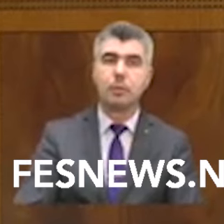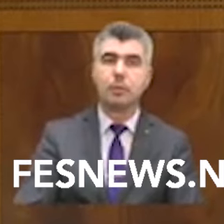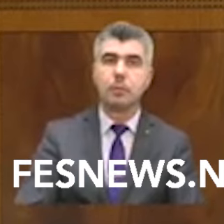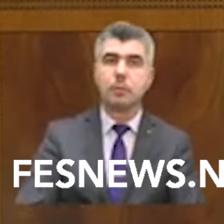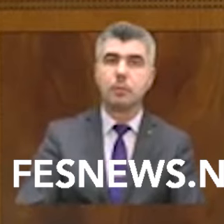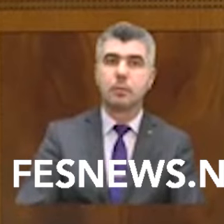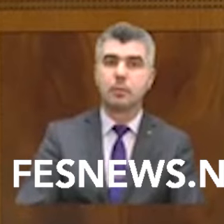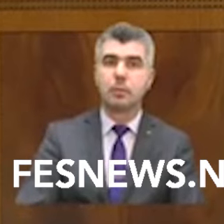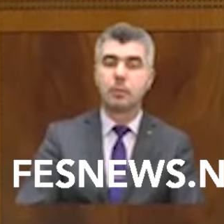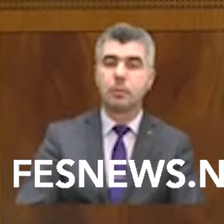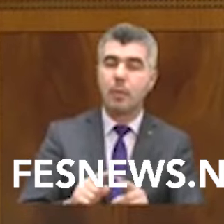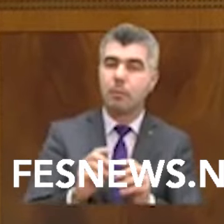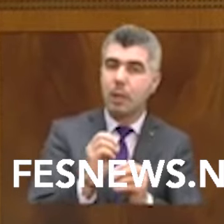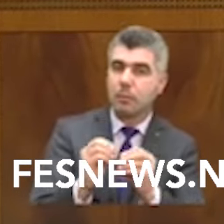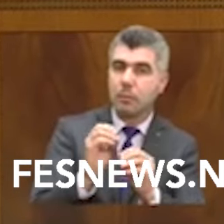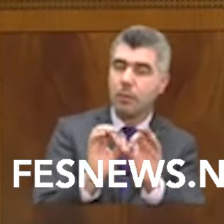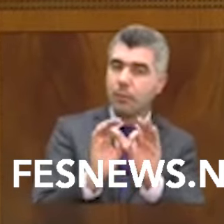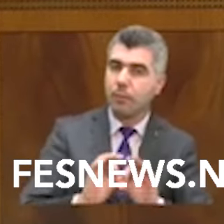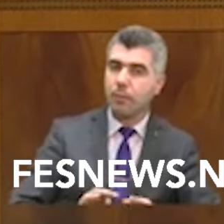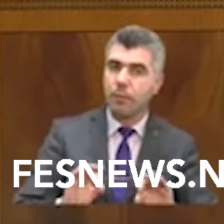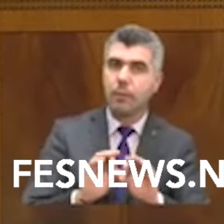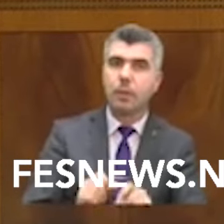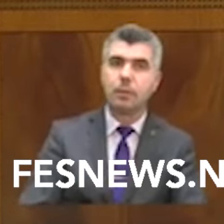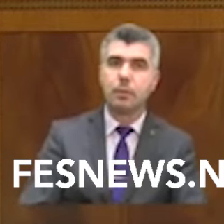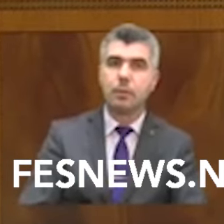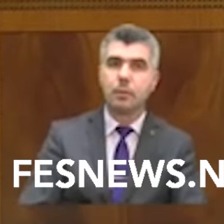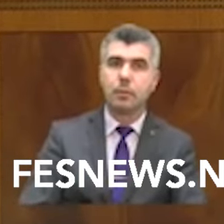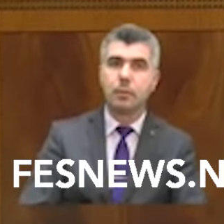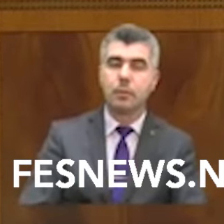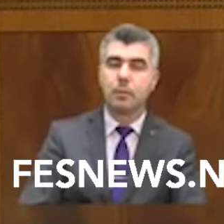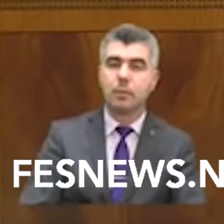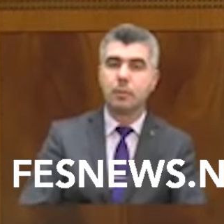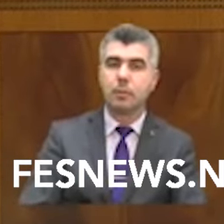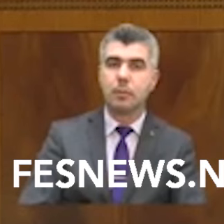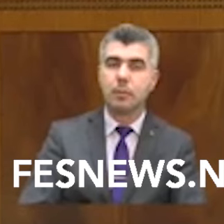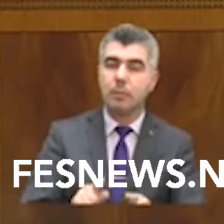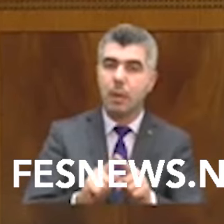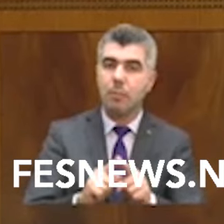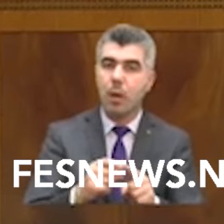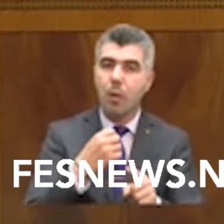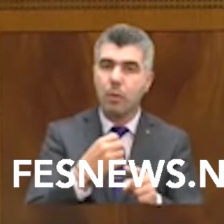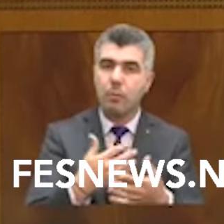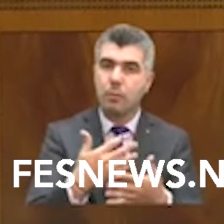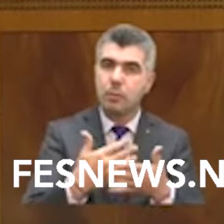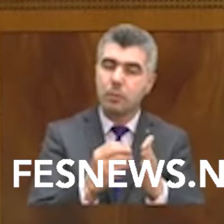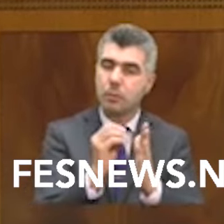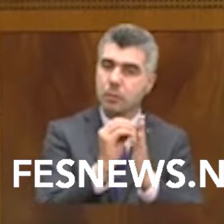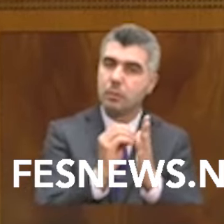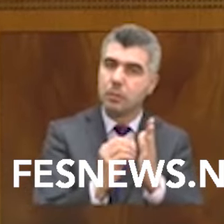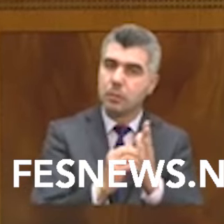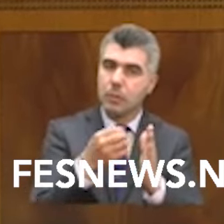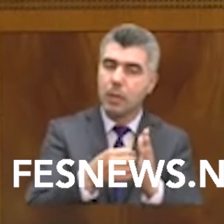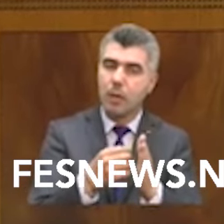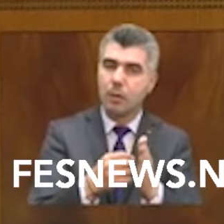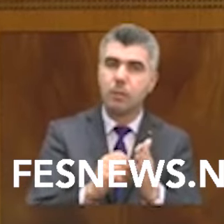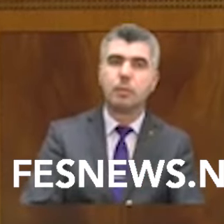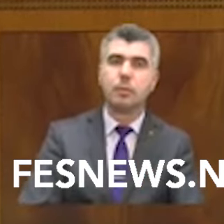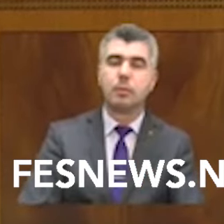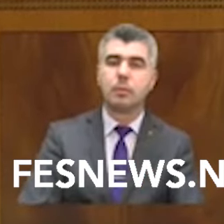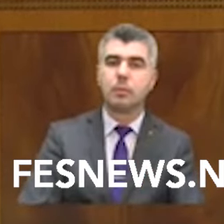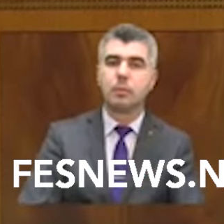بلا من نزيد أكثر ياك ما كنتش كنهضر في التليفون كنت كناخذ النقاط يعني ديال الكلام ديالك. شكرا لك. إلا